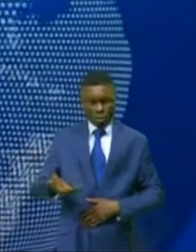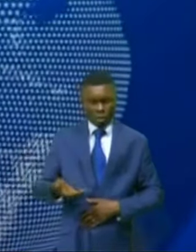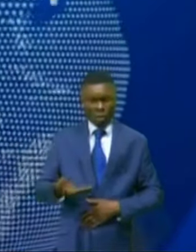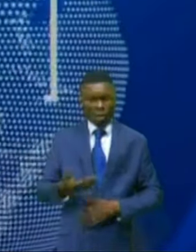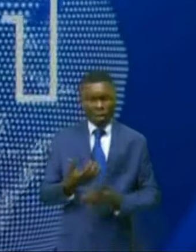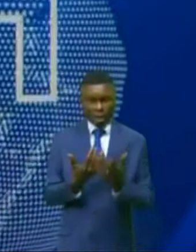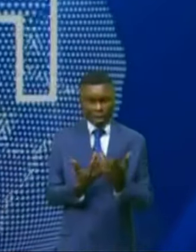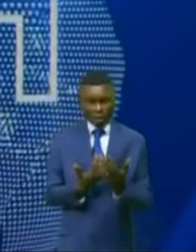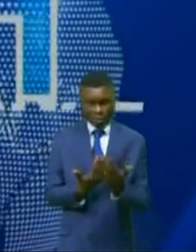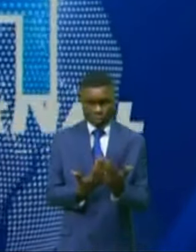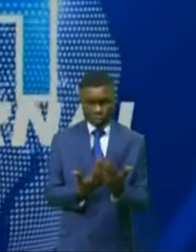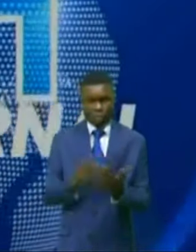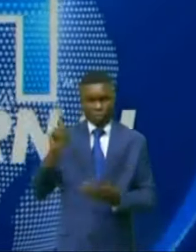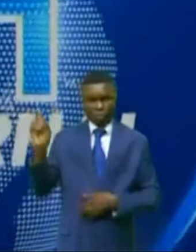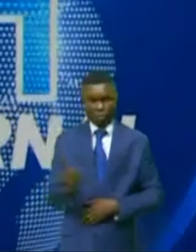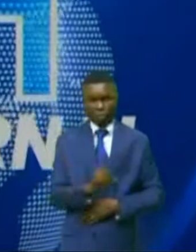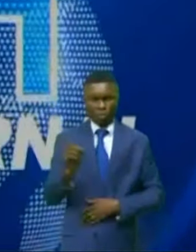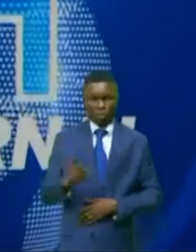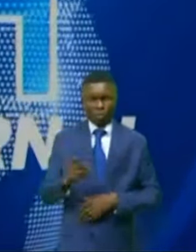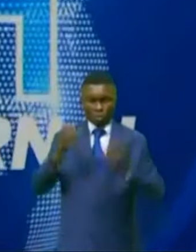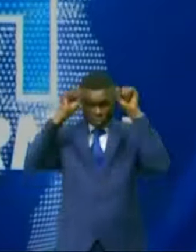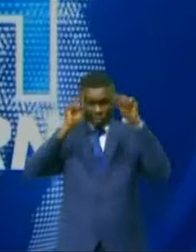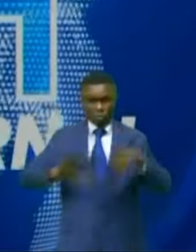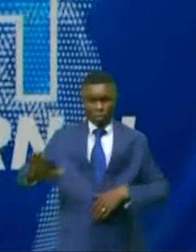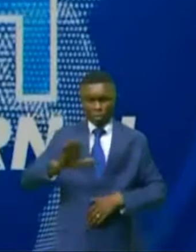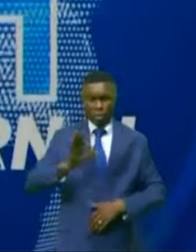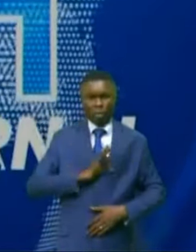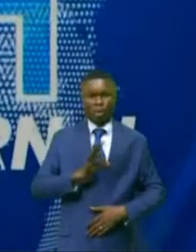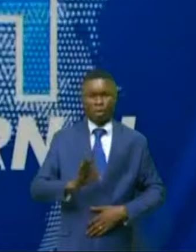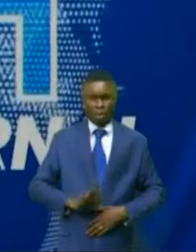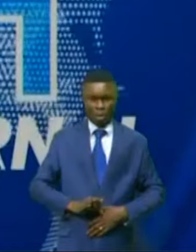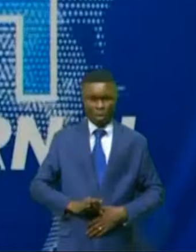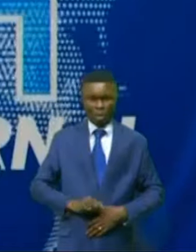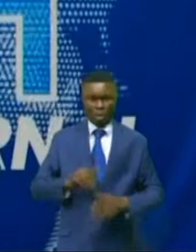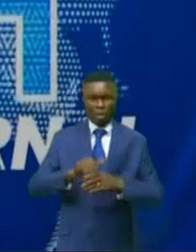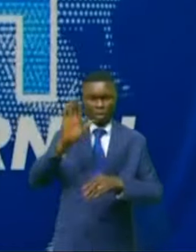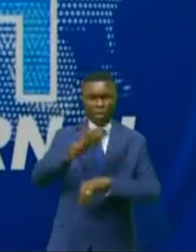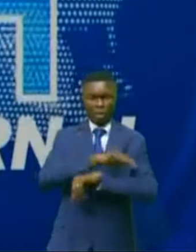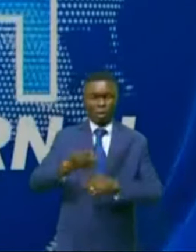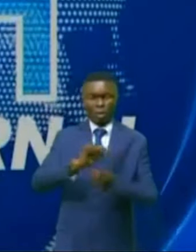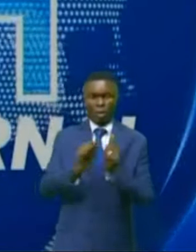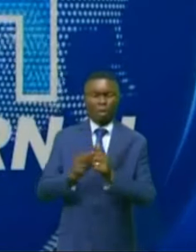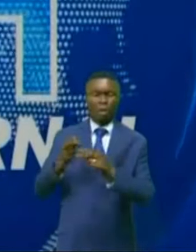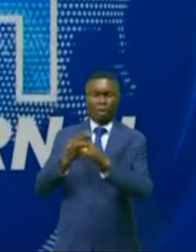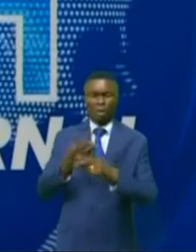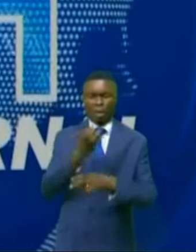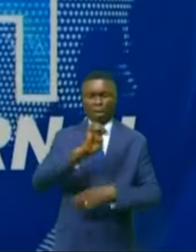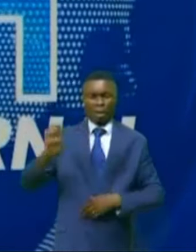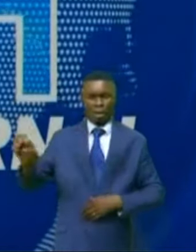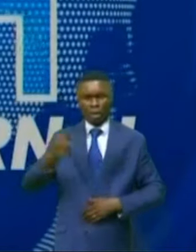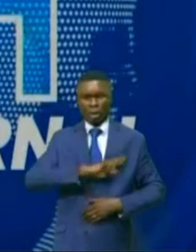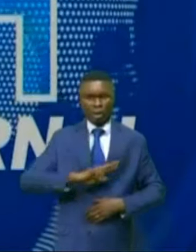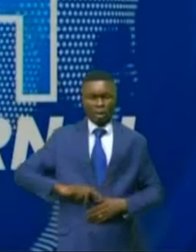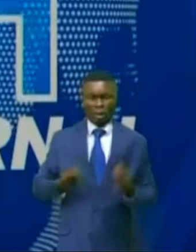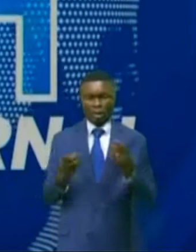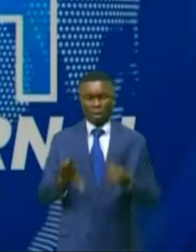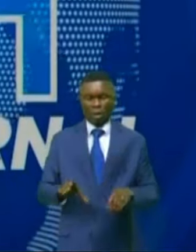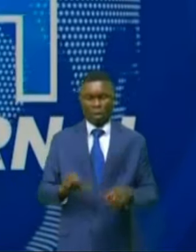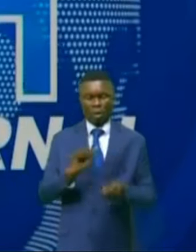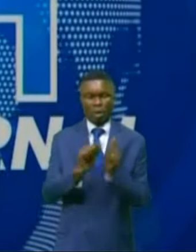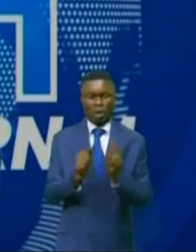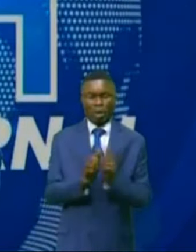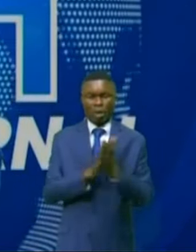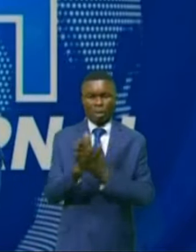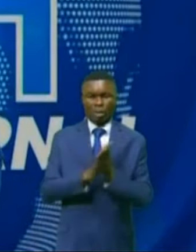à l'heure à tour de rôle par le président de la République, Félix-Antoine Tshisekedi. La situation sécuritaire dans l'Est de la RDC et les questions